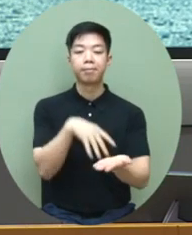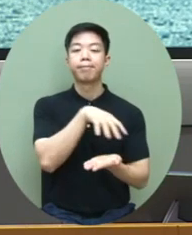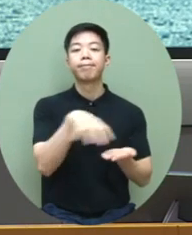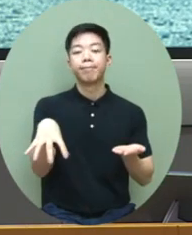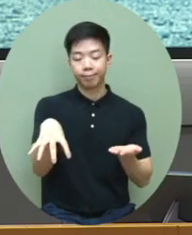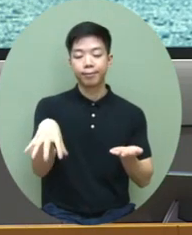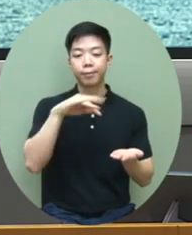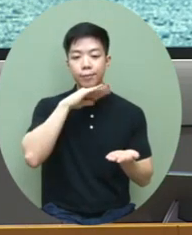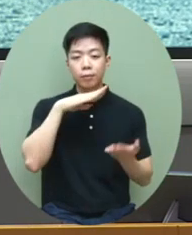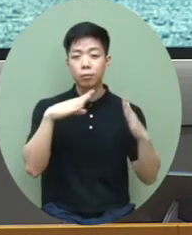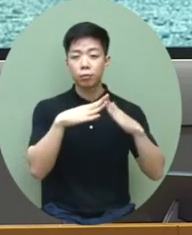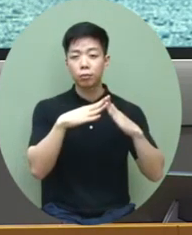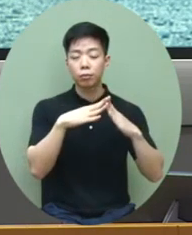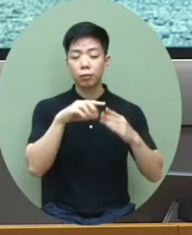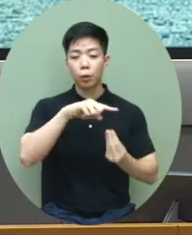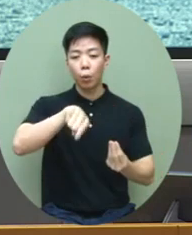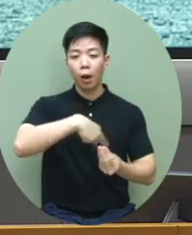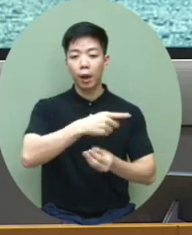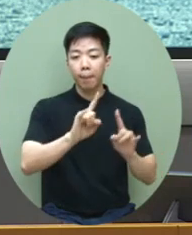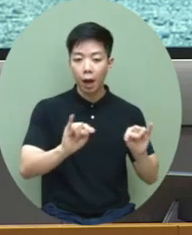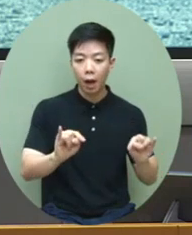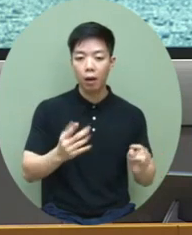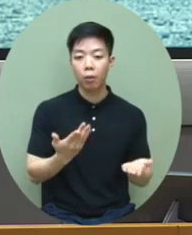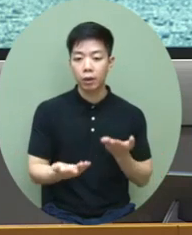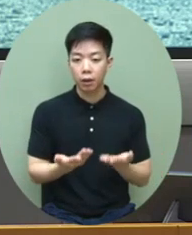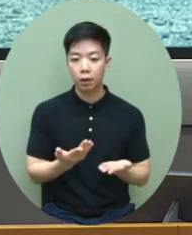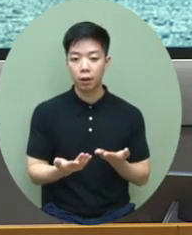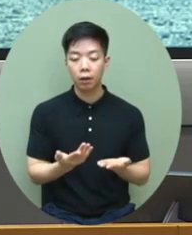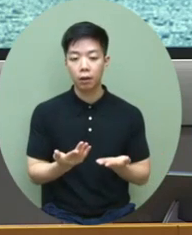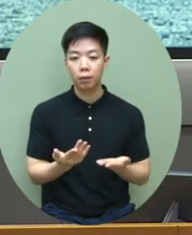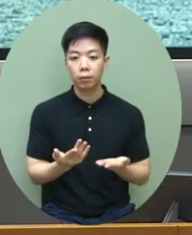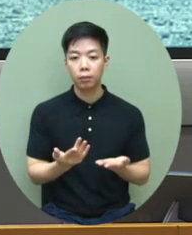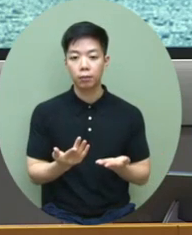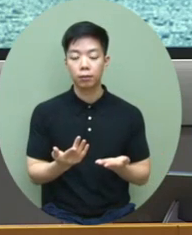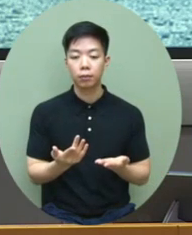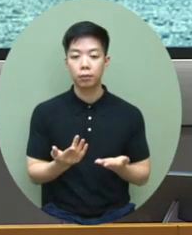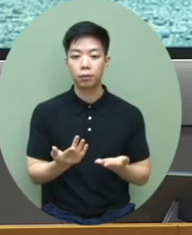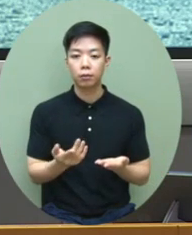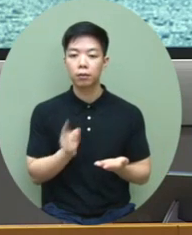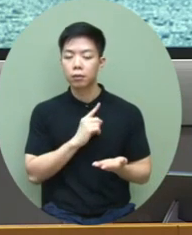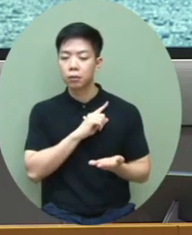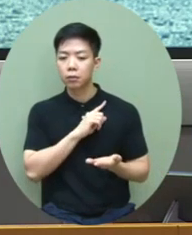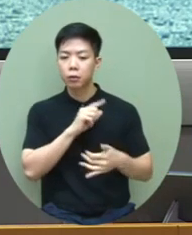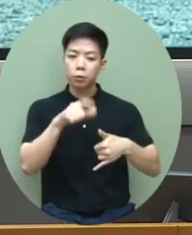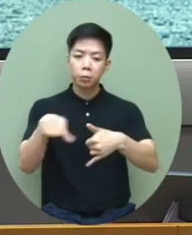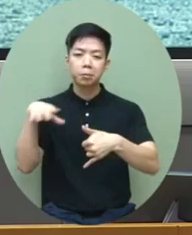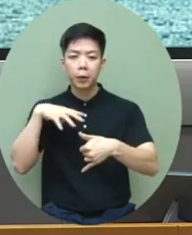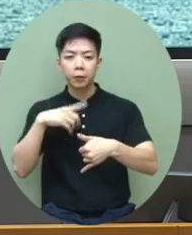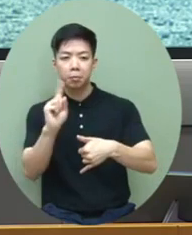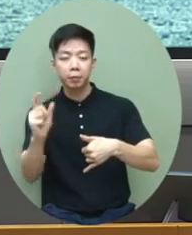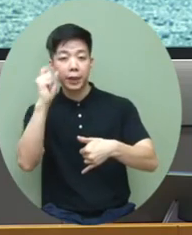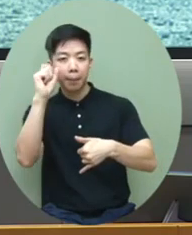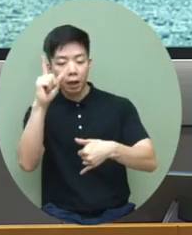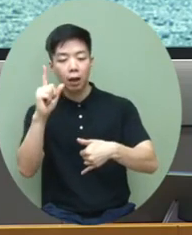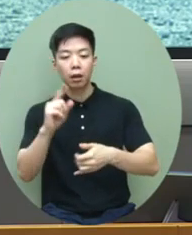環境唔適合，或者佢個人有啲因素係需要係喺社區隔離中心隔離嘅話咧，